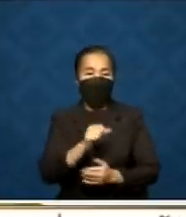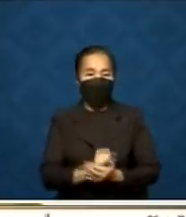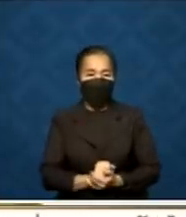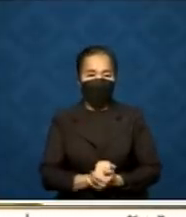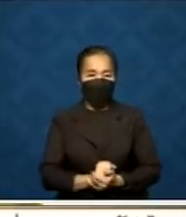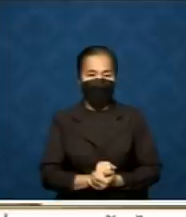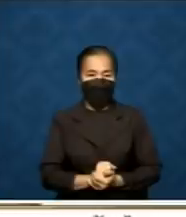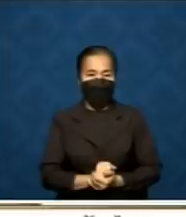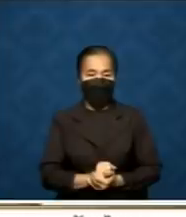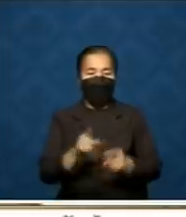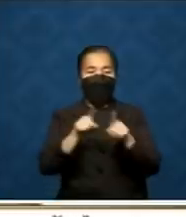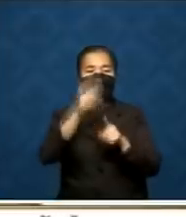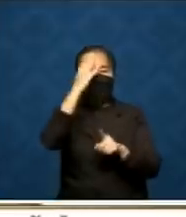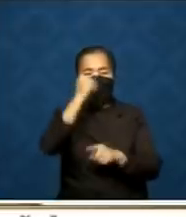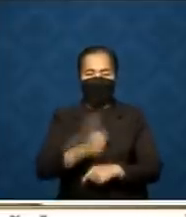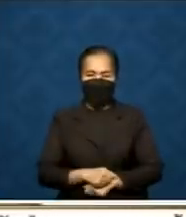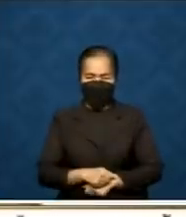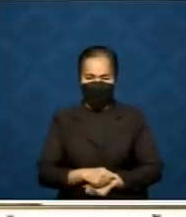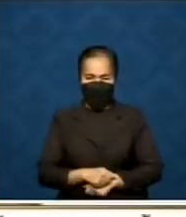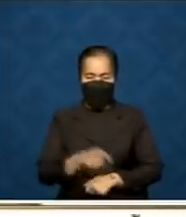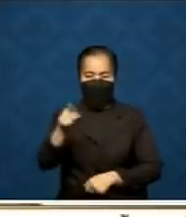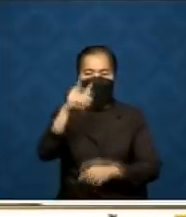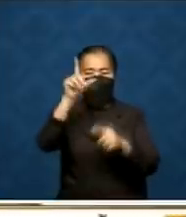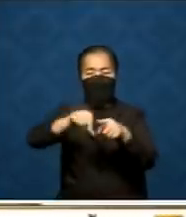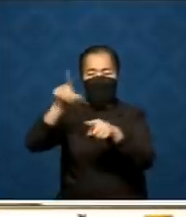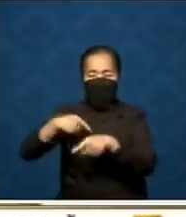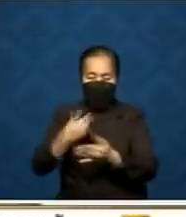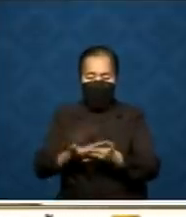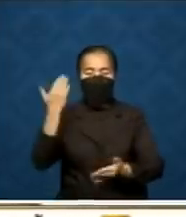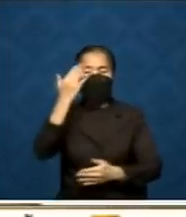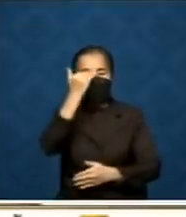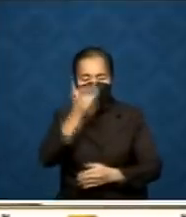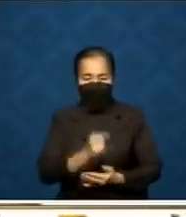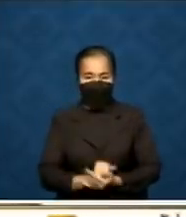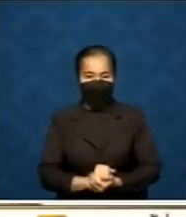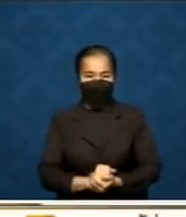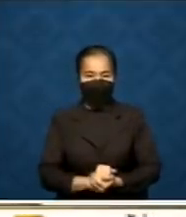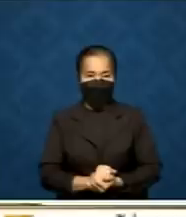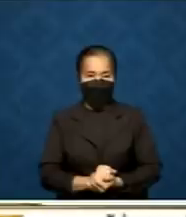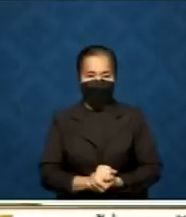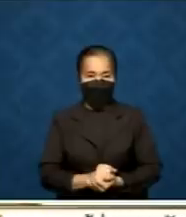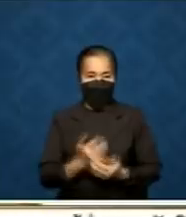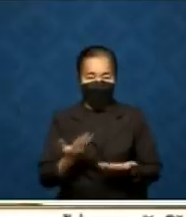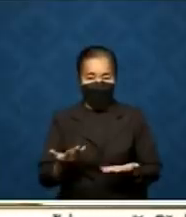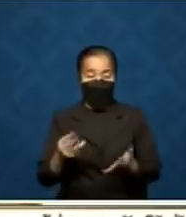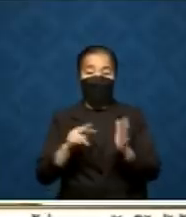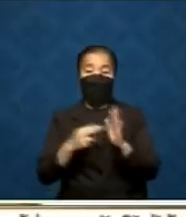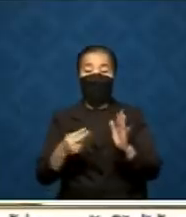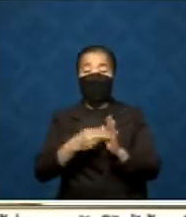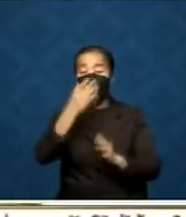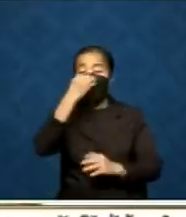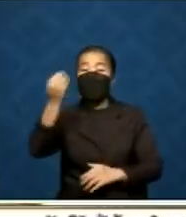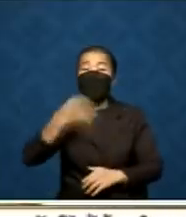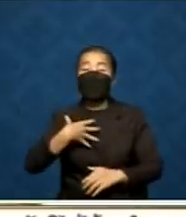เหมือนกันทำไมขายแพงกว่าคนอื่นอ่าเดี๋ยวผมเป็นมิตรหรือลูกเมียน้อยประเทศไทย